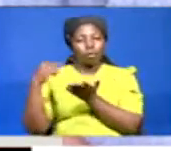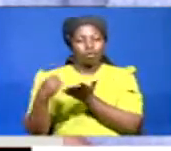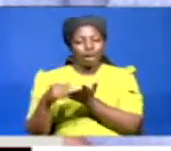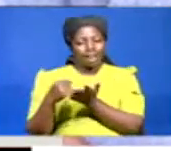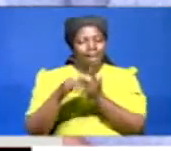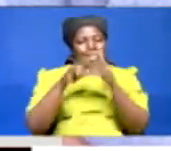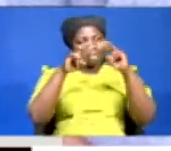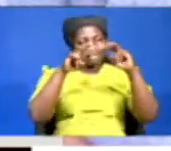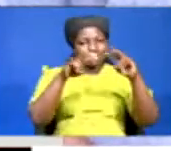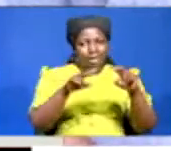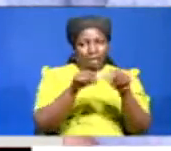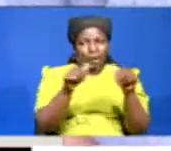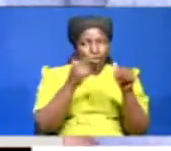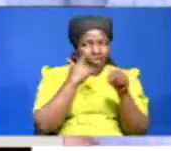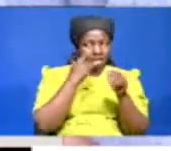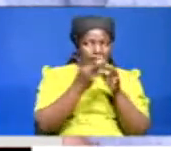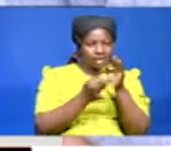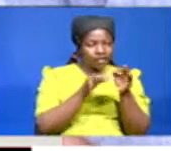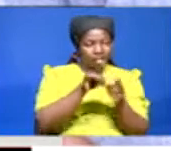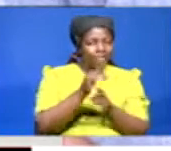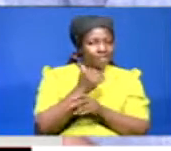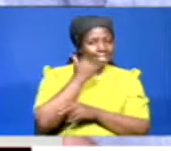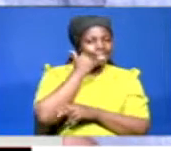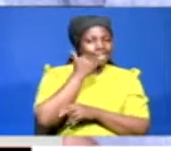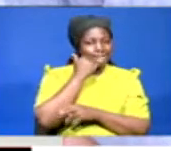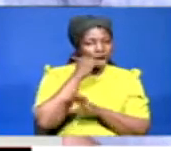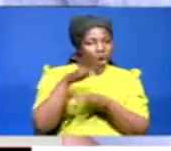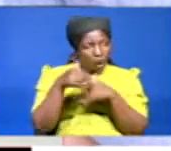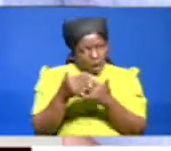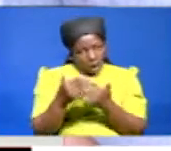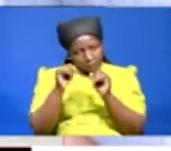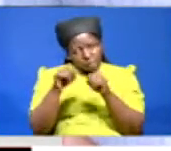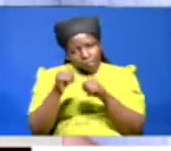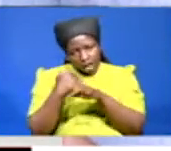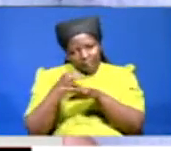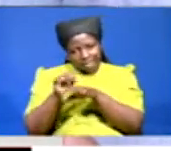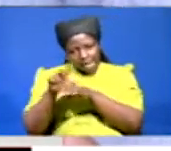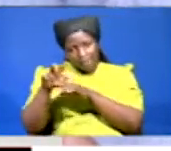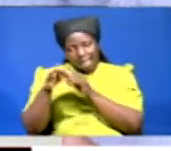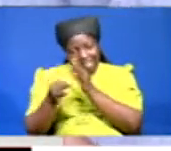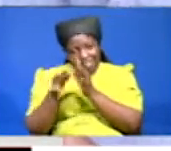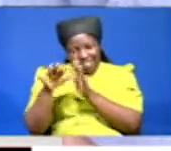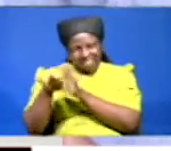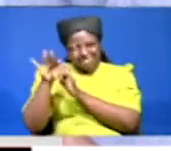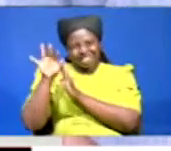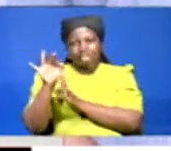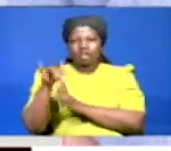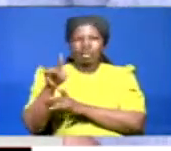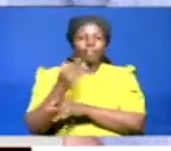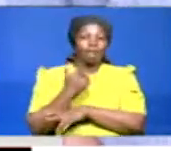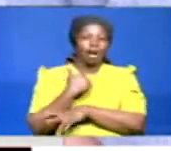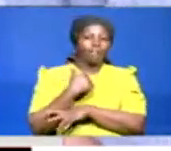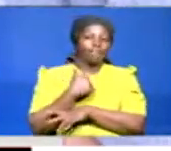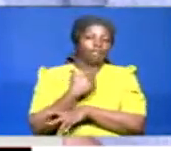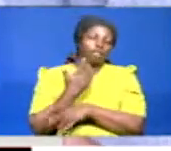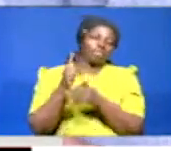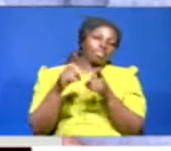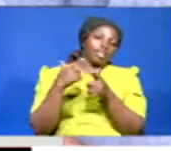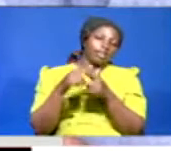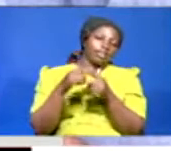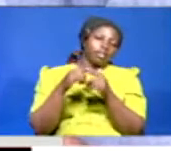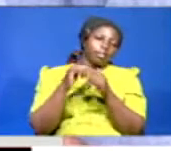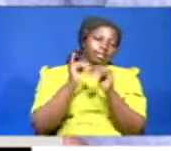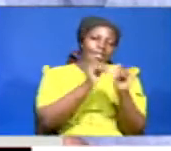kuona kama ana dalili ama ana chance ya kuwa na Ebola ama hapana, na ikipatikana kwamba ako suspect case basi anakuwa isolated na